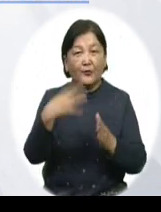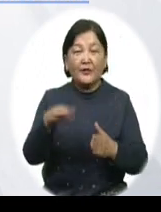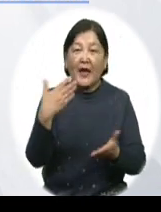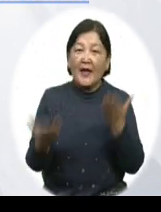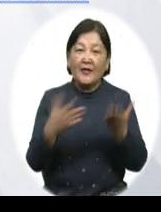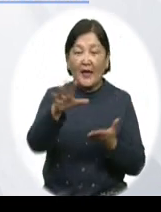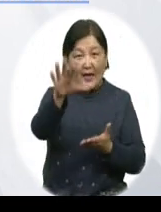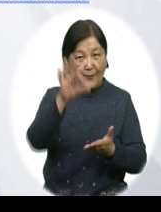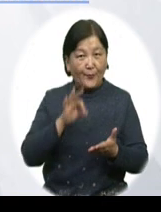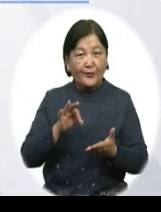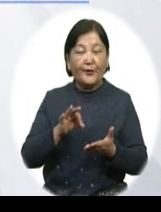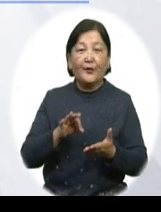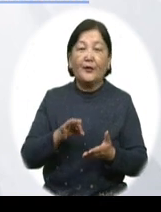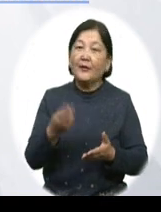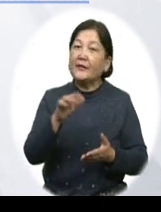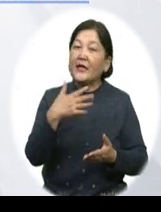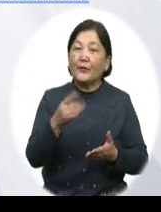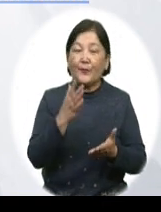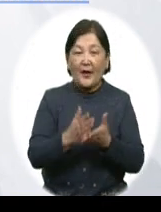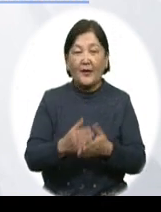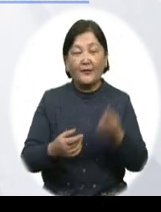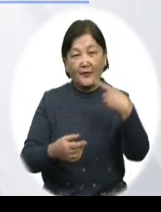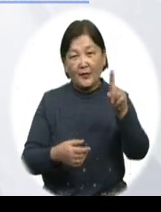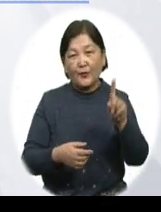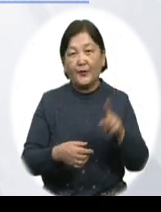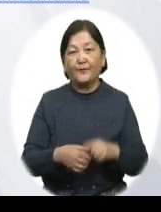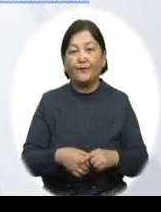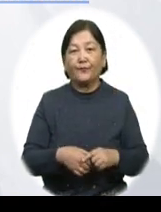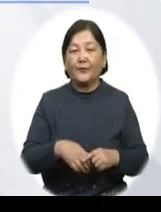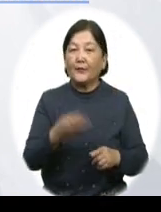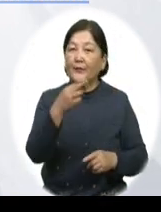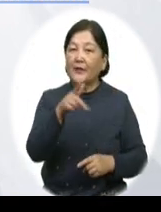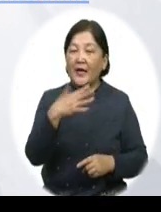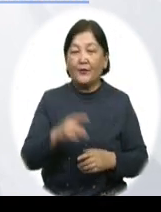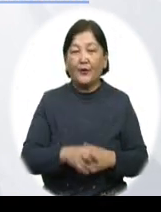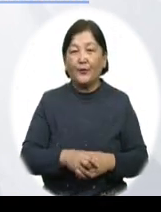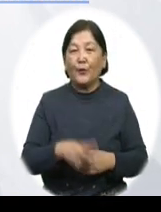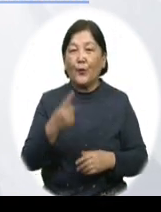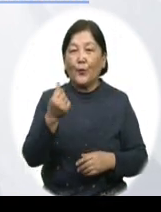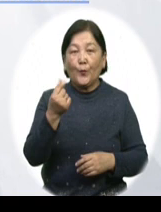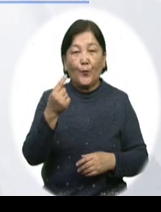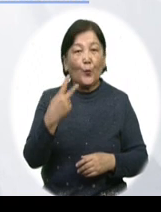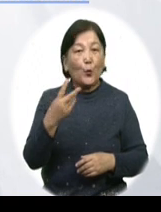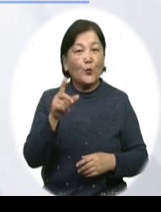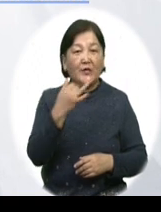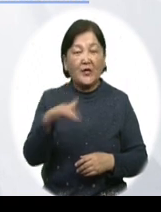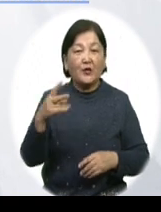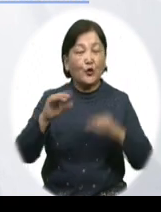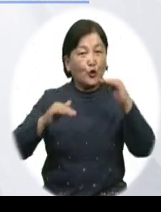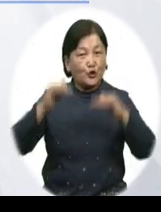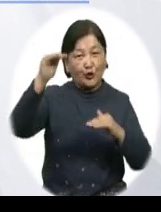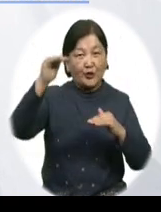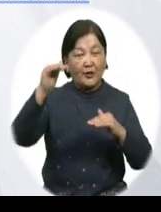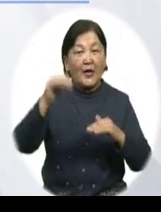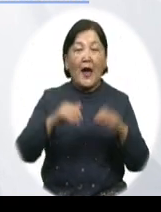аль графикийг нь ашиглах вэ гэсэн ийм даалгавар байгаа. За нэгдүгээр даалгавар маань болохоор зэрэг үнийн өсөлтийг бууралтын